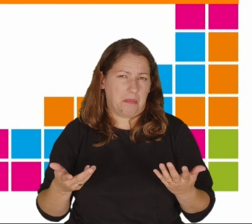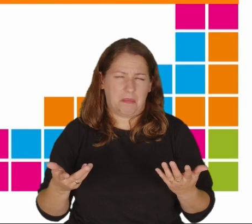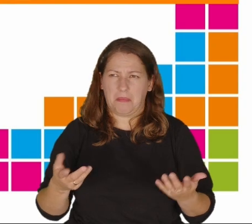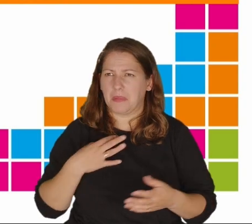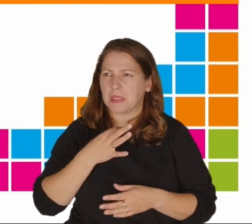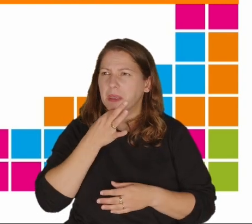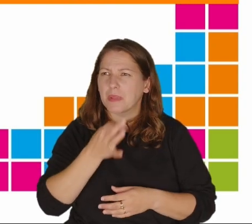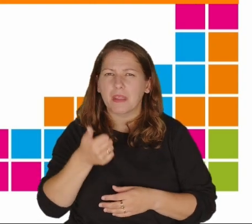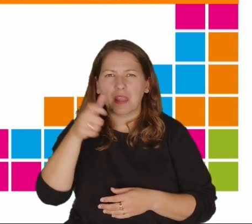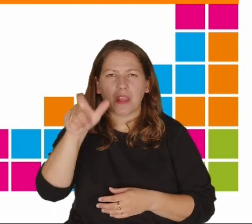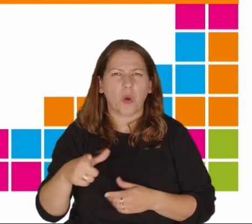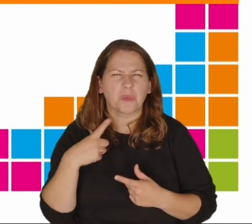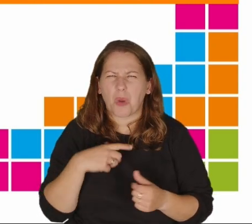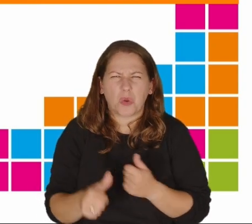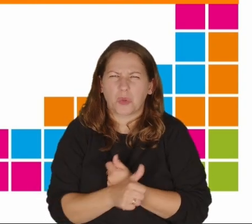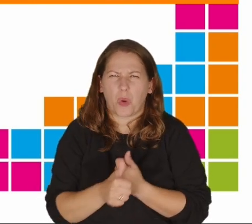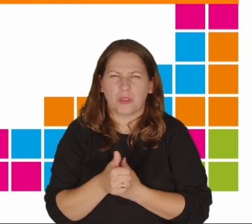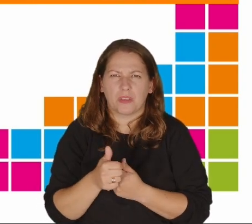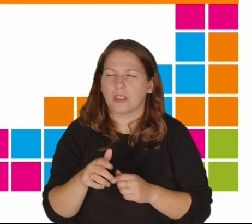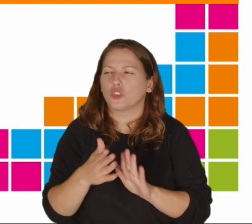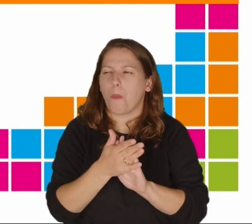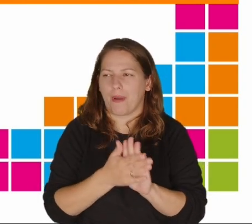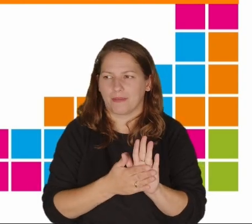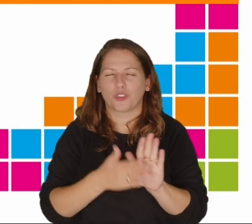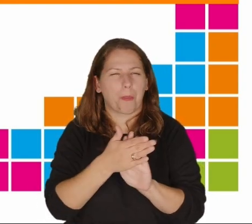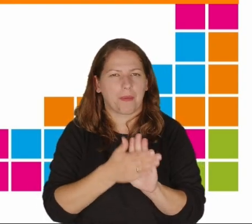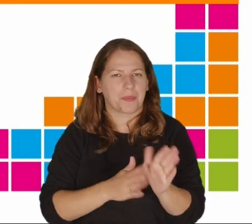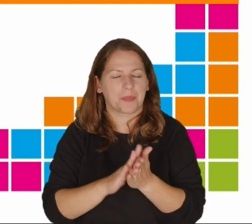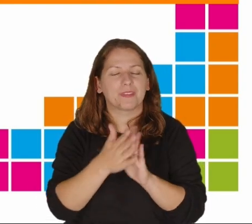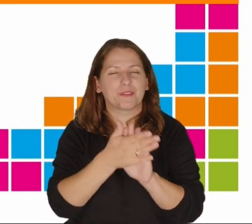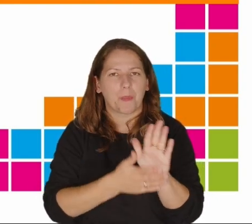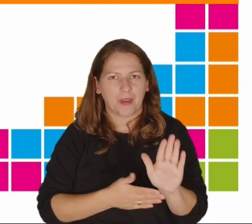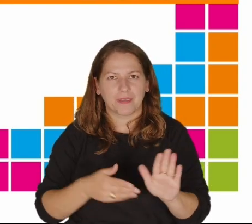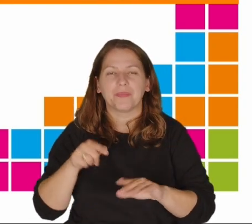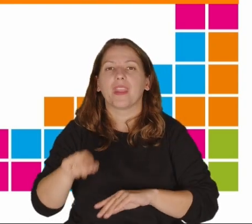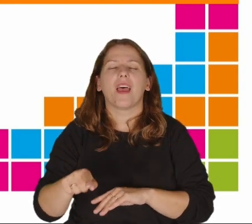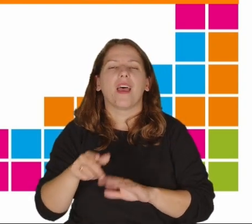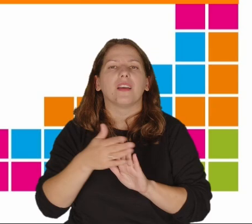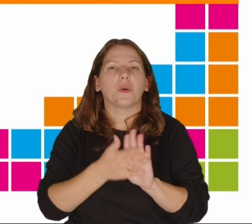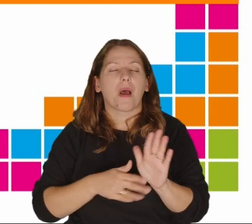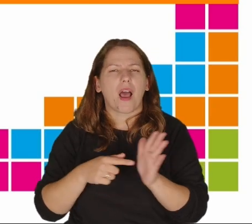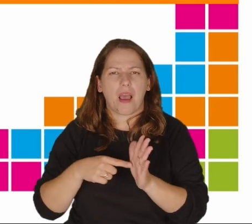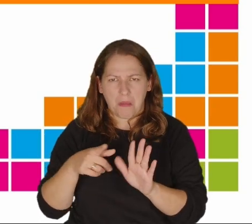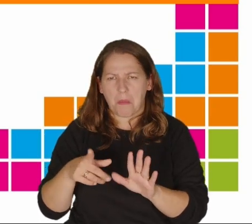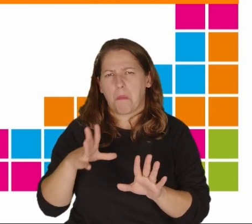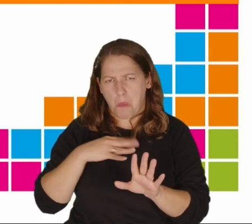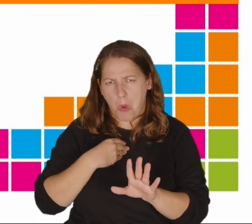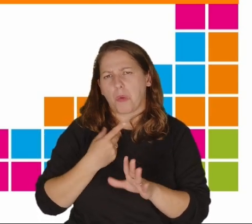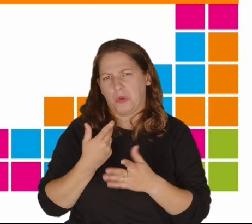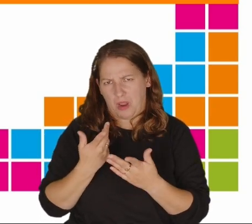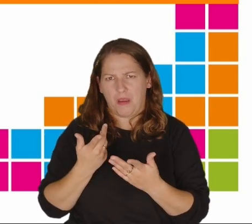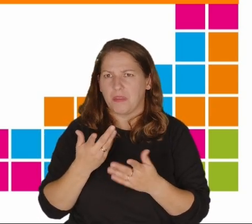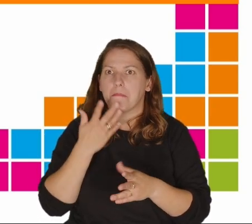I zapytałem jedną osobę, o co chodzi z tymi stopami. No i wyjaśniła mi to, że to chodzi o to, że to jest pozornie legalne, że